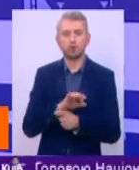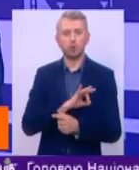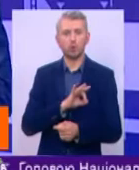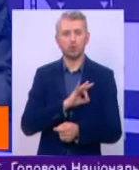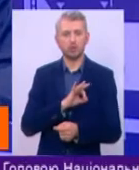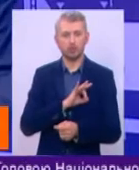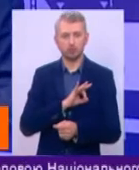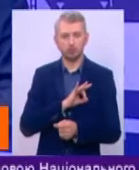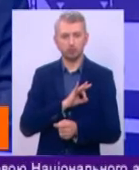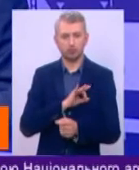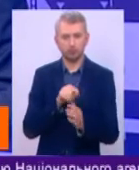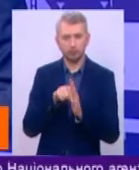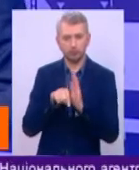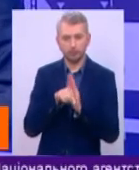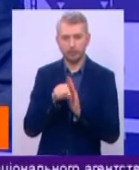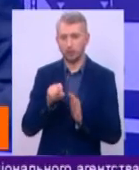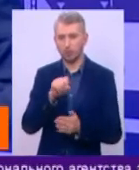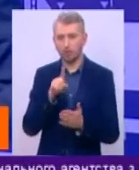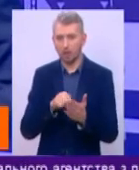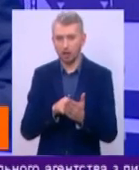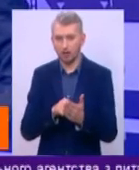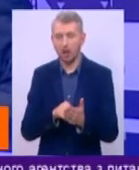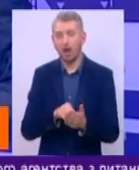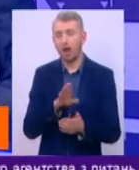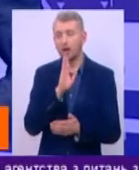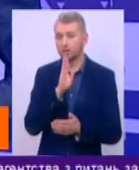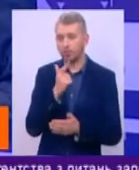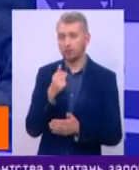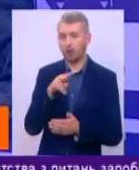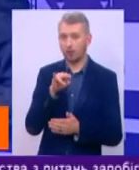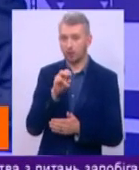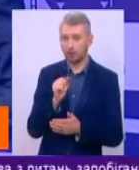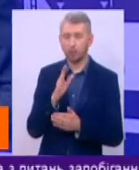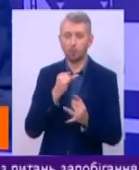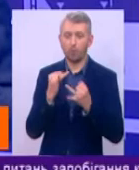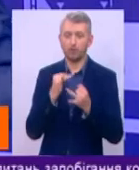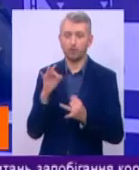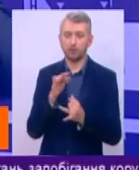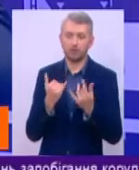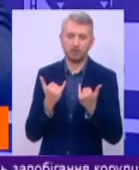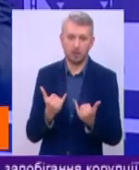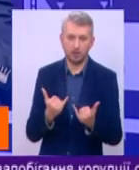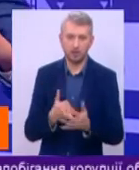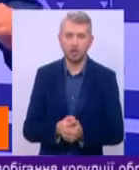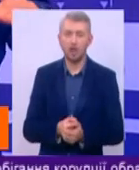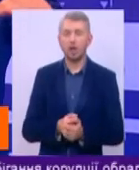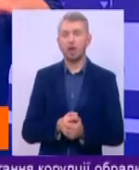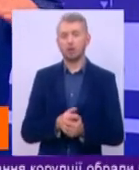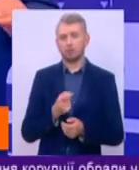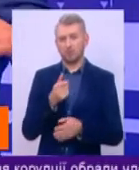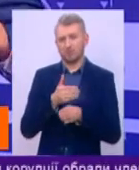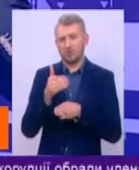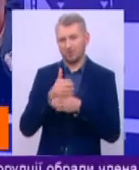юридичну площину, юридичну сторону цього питання. А з пані Галиною, звичайно, будемо говорити вже просто зараз. Пан Павловський дещо